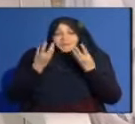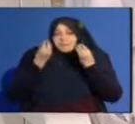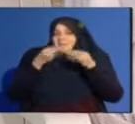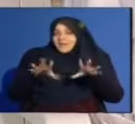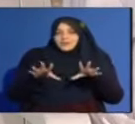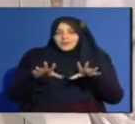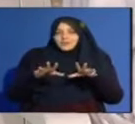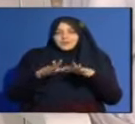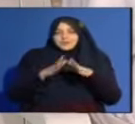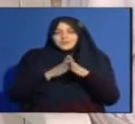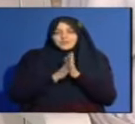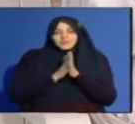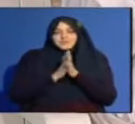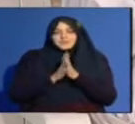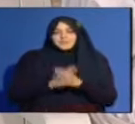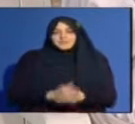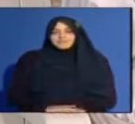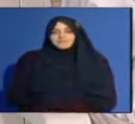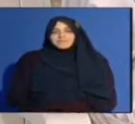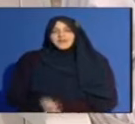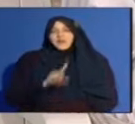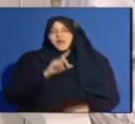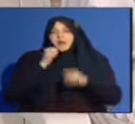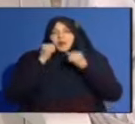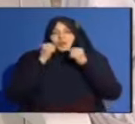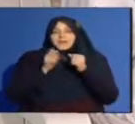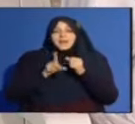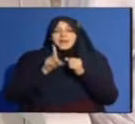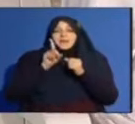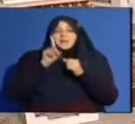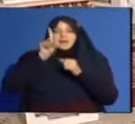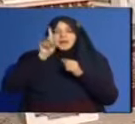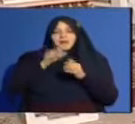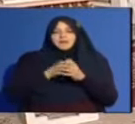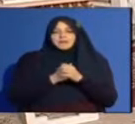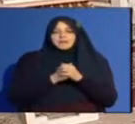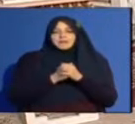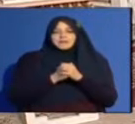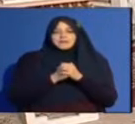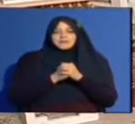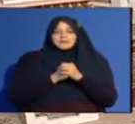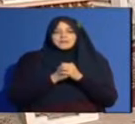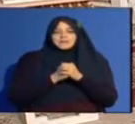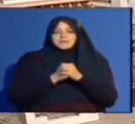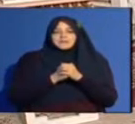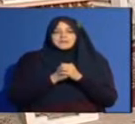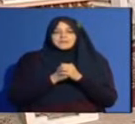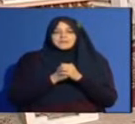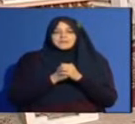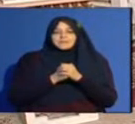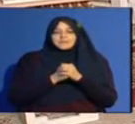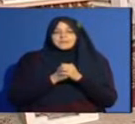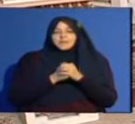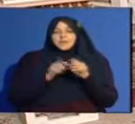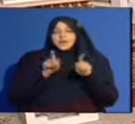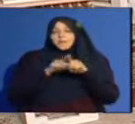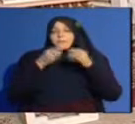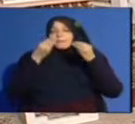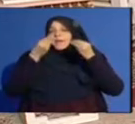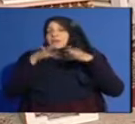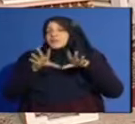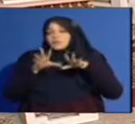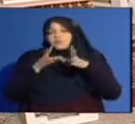فلتوا أولادهم من أيديهم، ولا حول ولا قوة إلا بالله، فصاروا جانب،